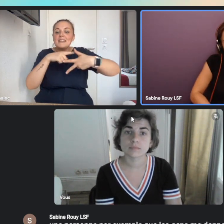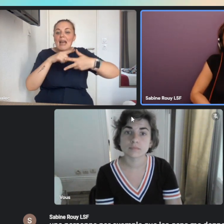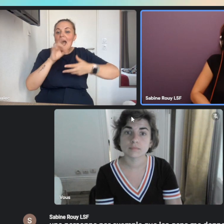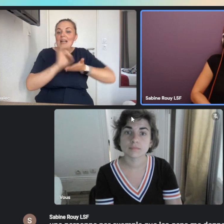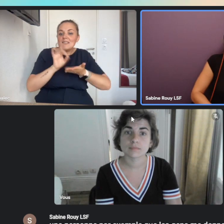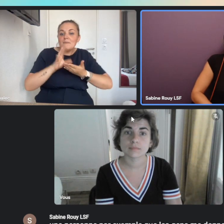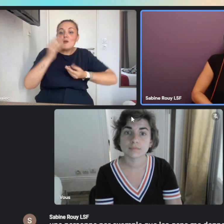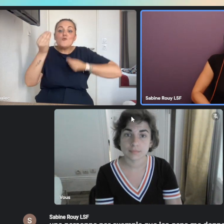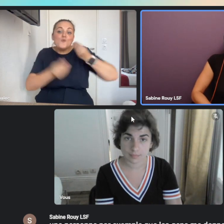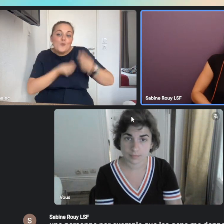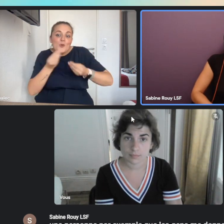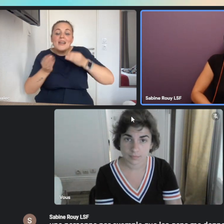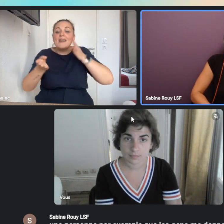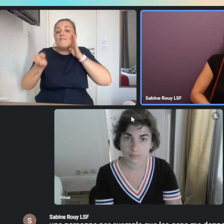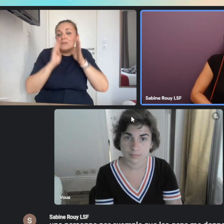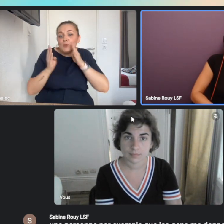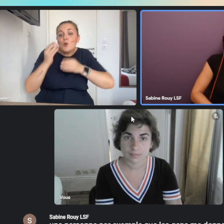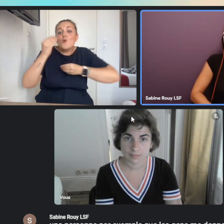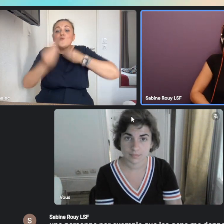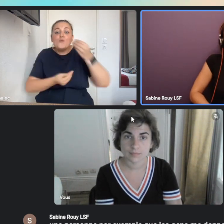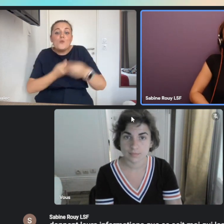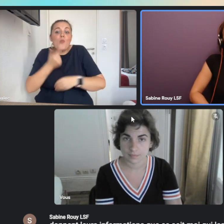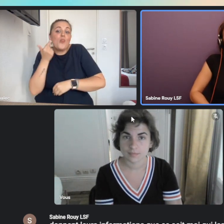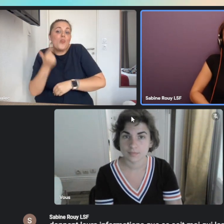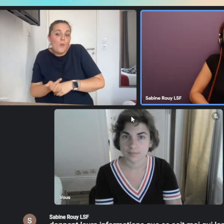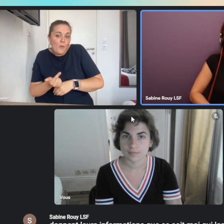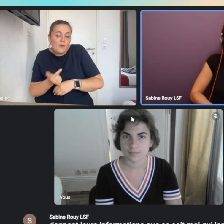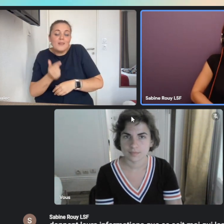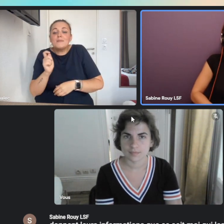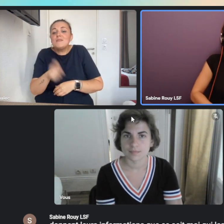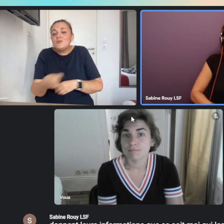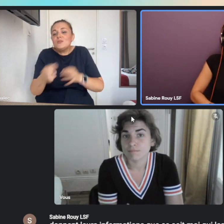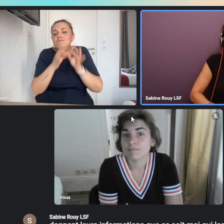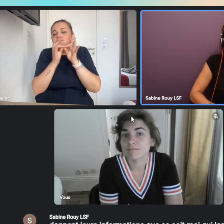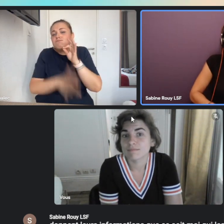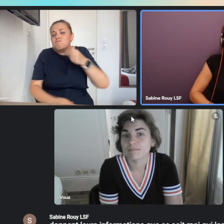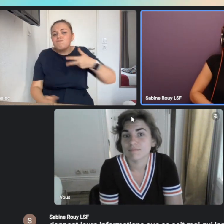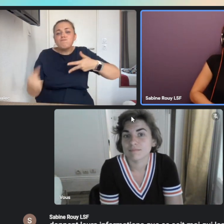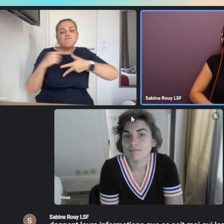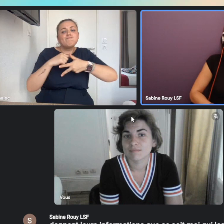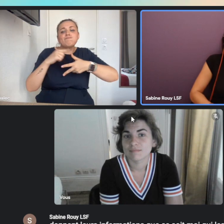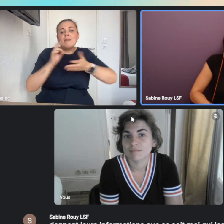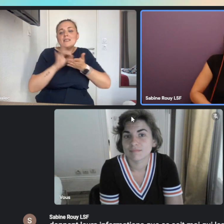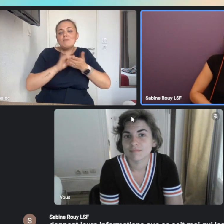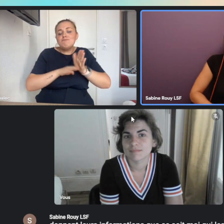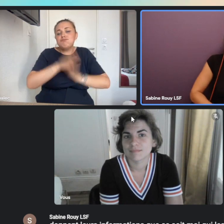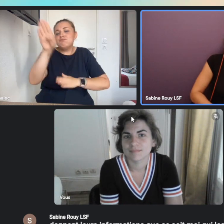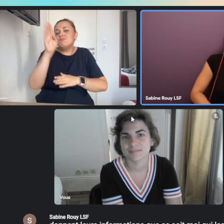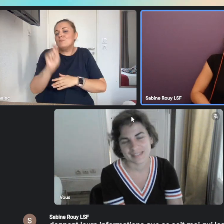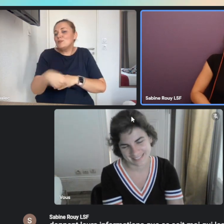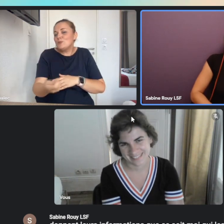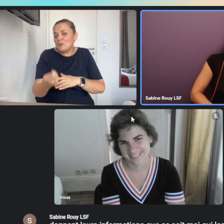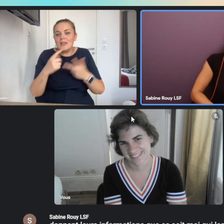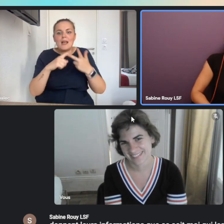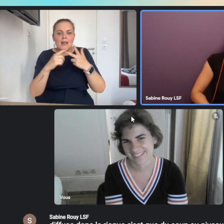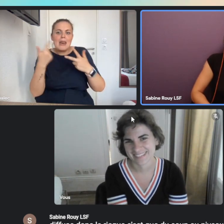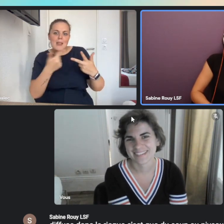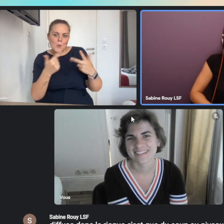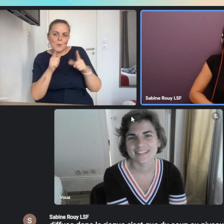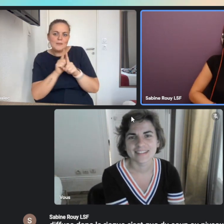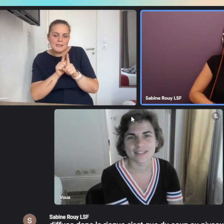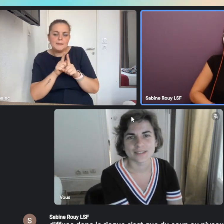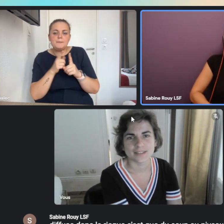sondage récemment, j'avais proposé soit Instagram, soit Facebook, soit, les 2. Et en fait Instagram